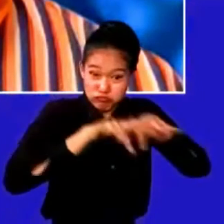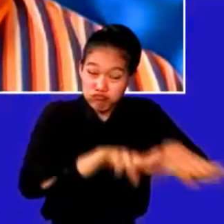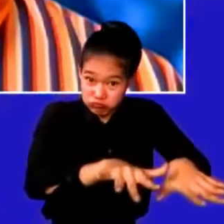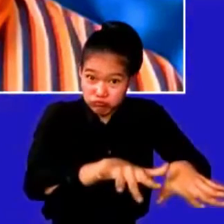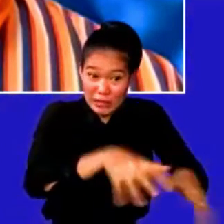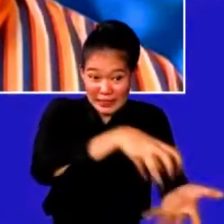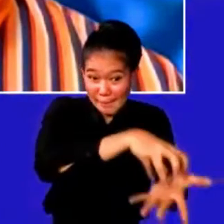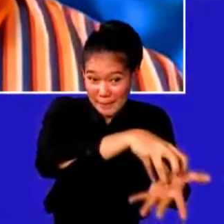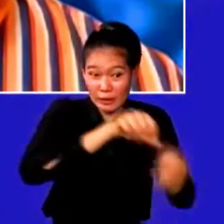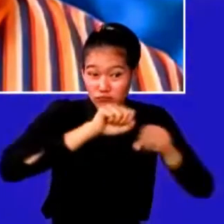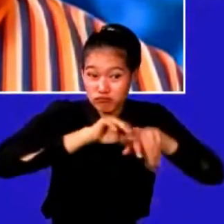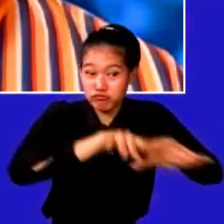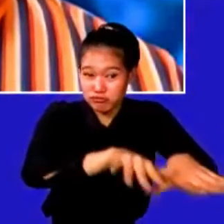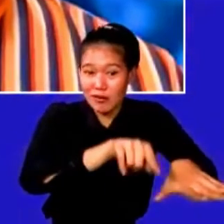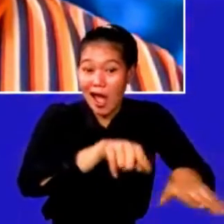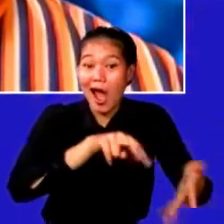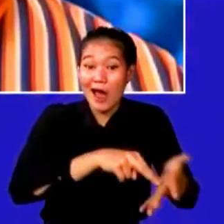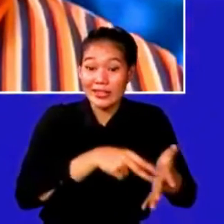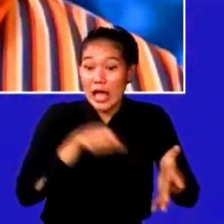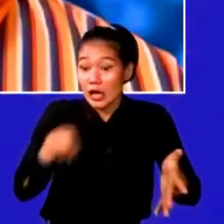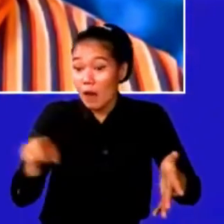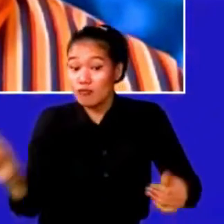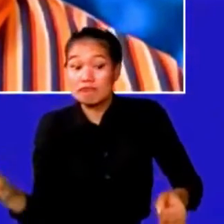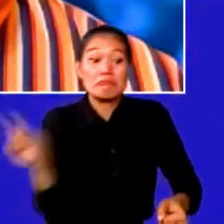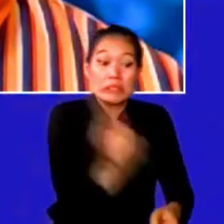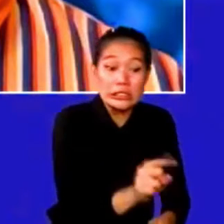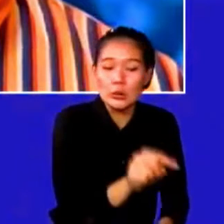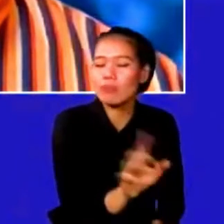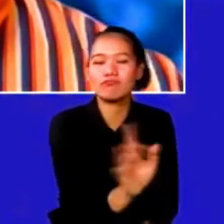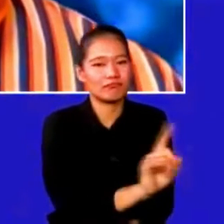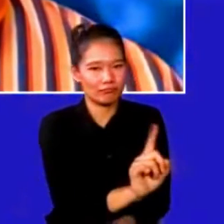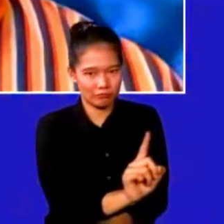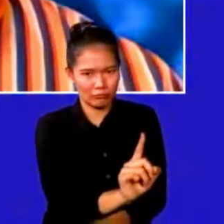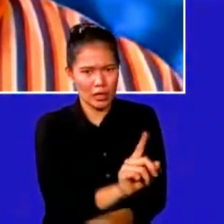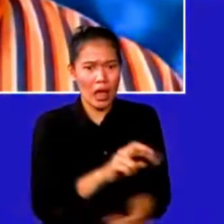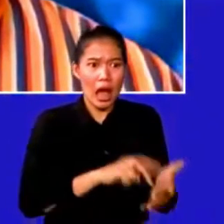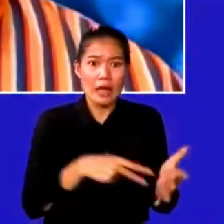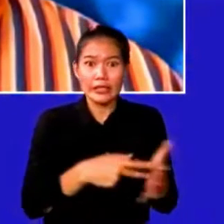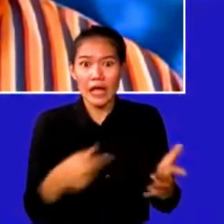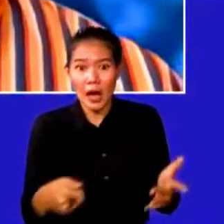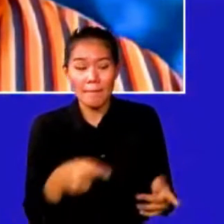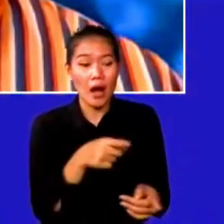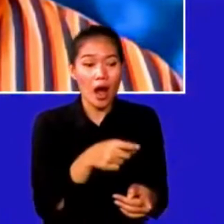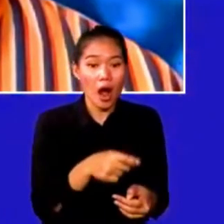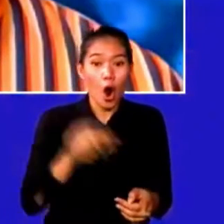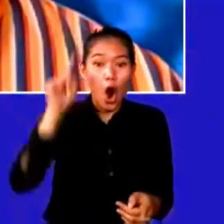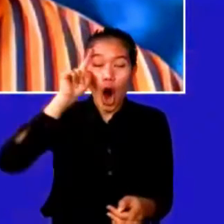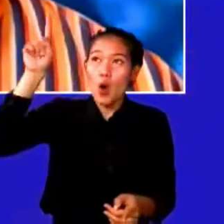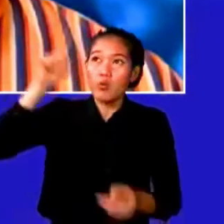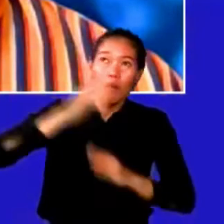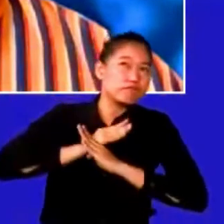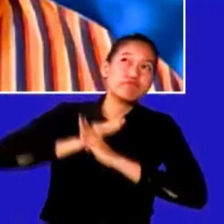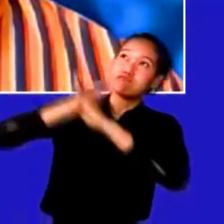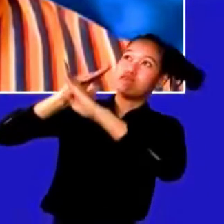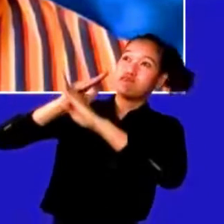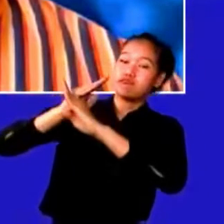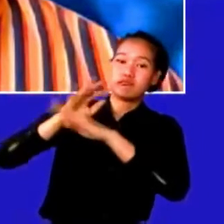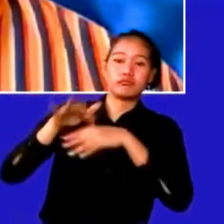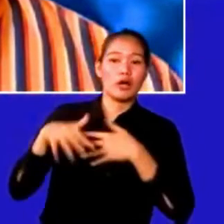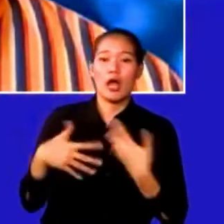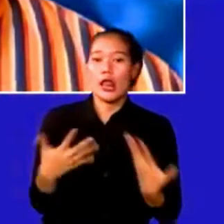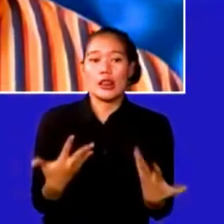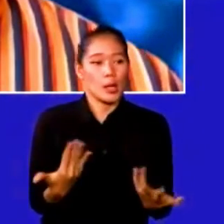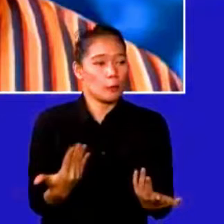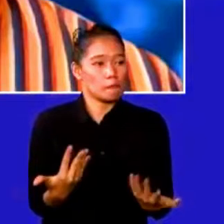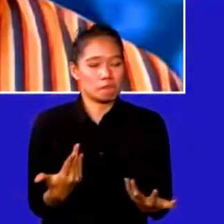tempat maka kamu jangan masuk ke situ bukan berarti kemudian menentang takdir Allah atau berat atau